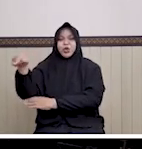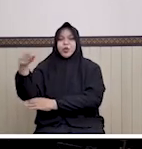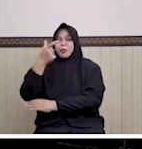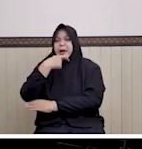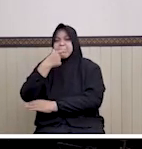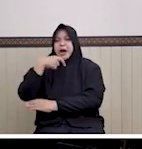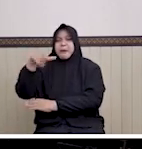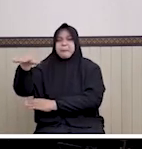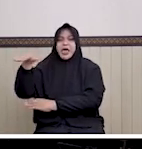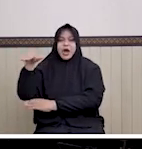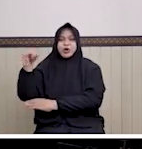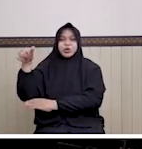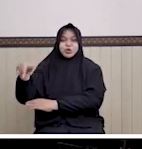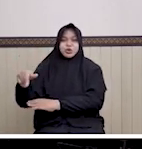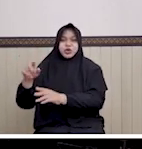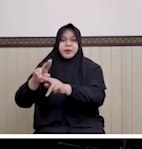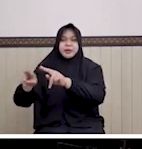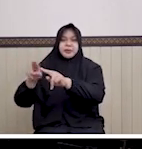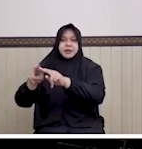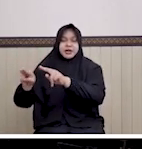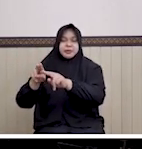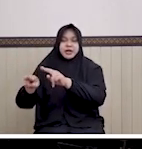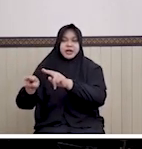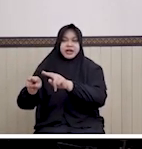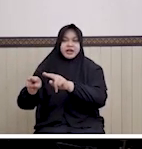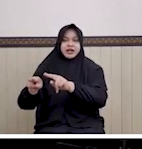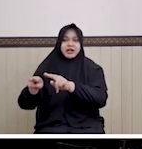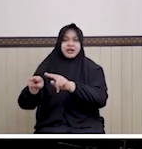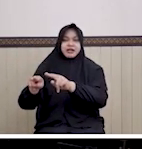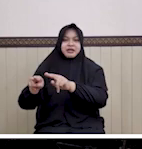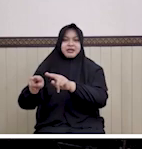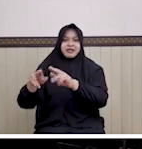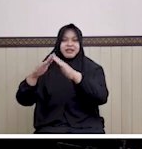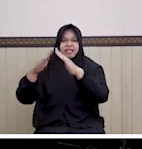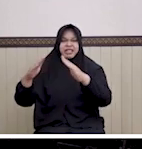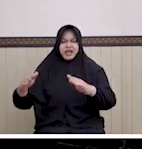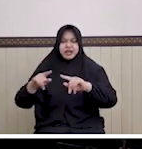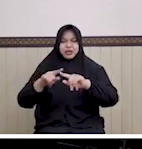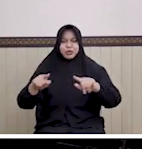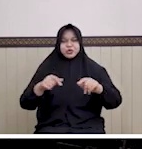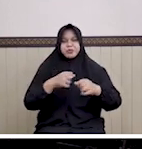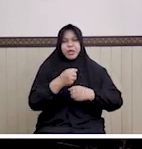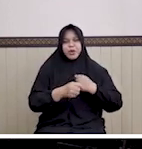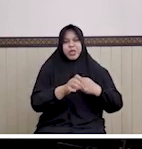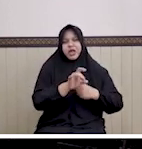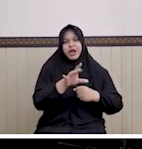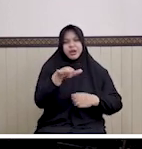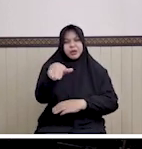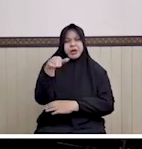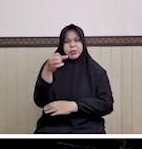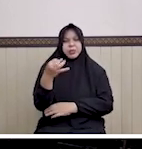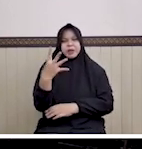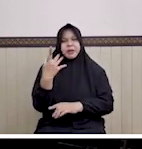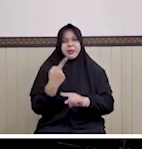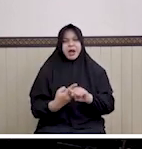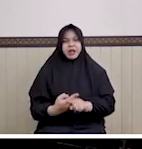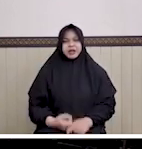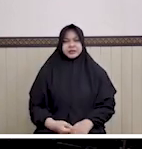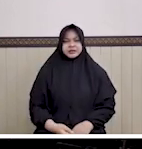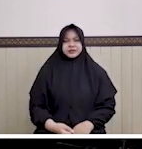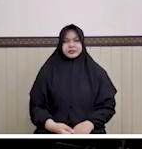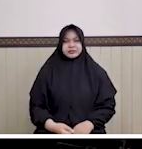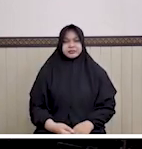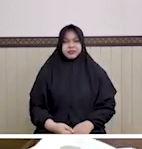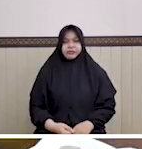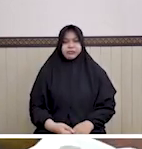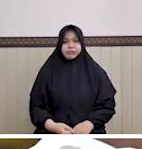sudah mendaki genteng bocor sambil menarik yang lain dan itu sampai itu dilakukan beberapa kali Oke jelasnya